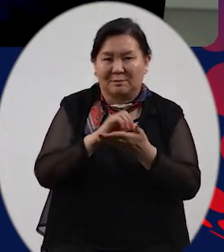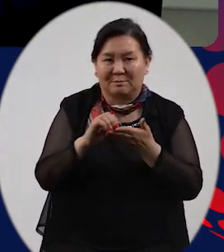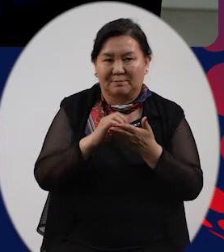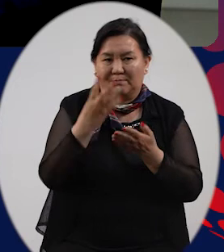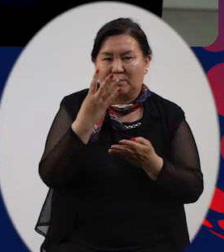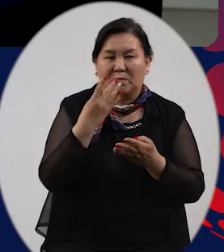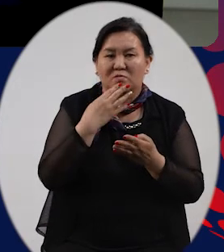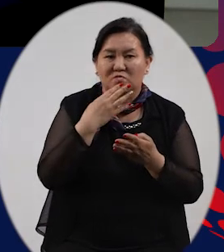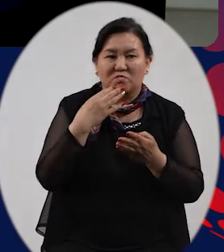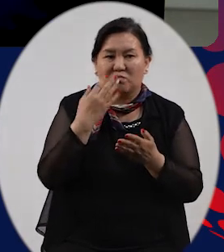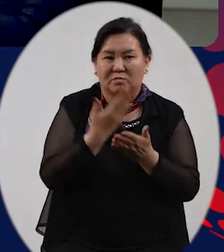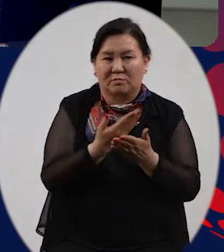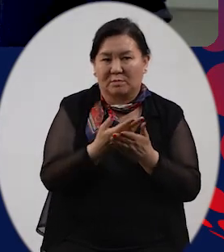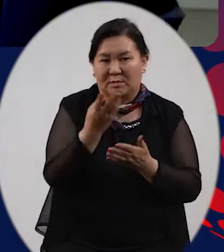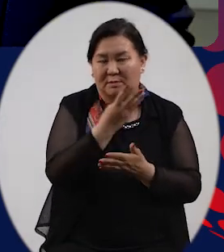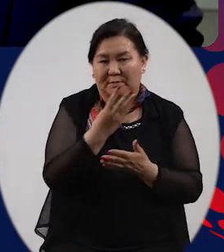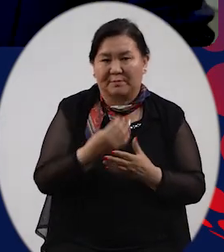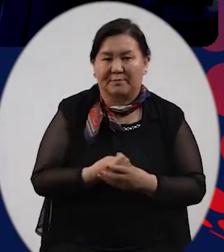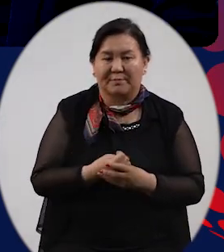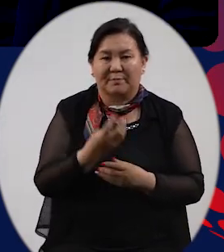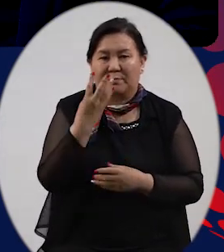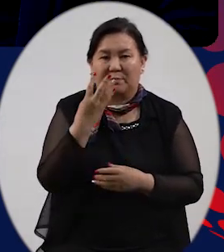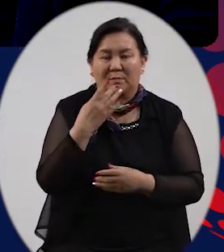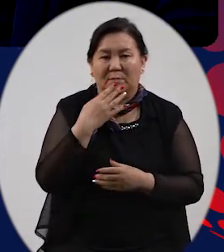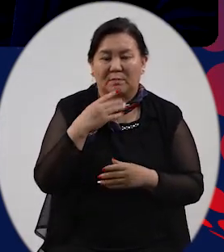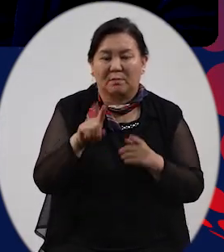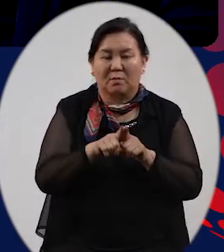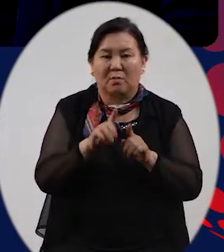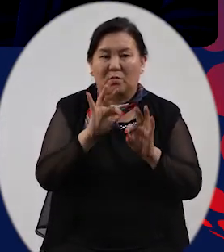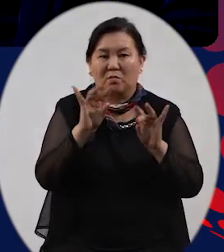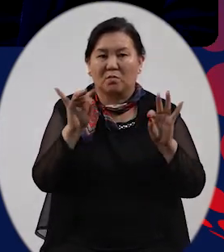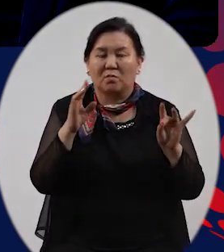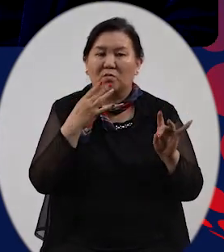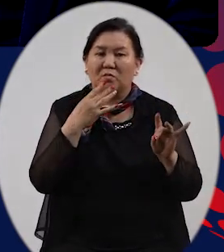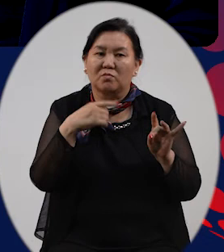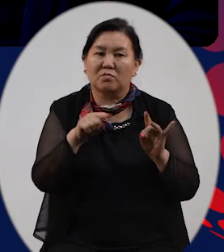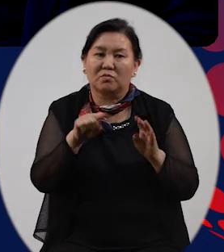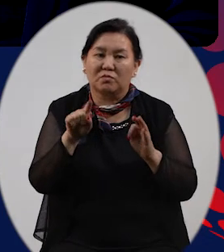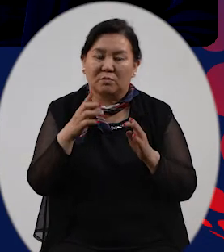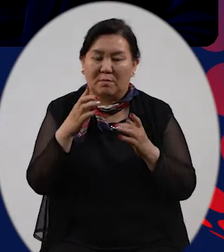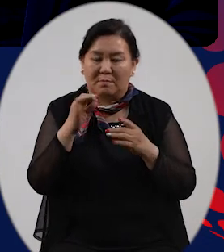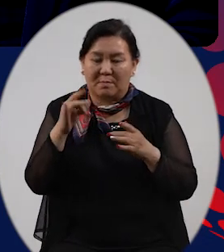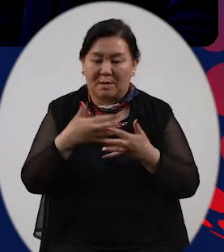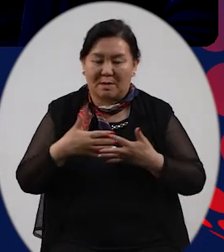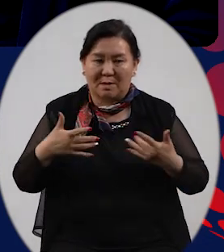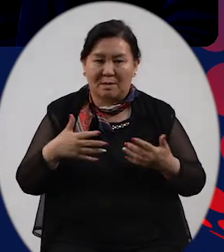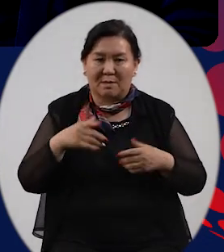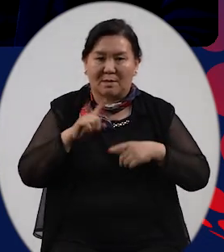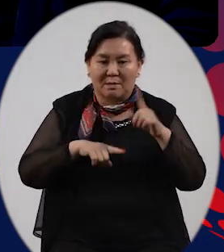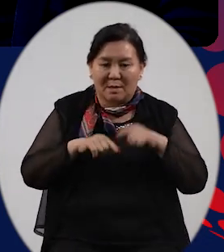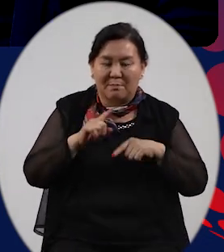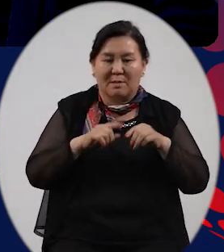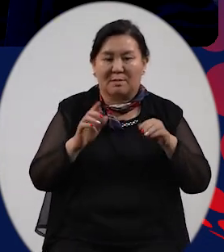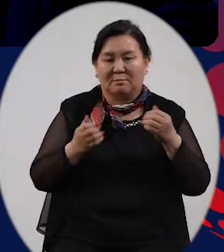дөрвөн төрөл бол та бүхэнд харагдчихээн. Тэгэхээр энэ юунаасаа шалтгаалаад ийм өөр өөр төрлүүд байгаа вэ гэхээр бараа бүтээгдэхүүн маань ямар тээвэрлэлтийн